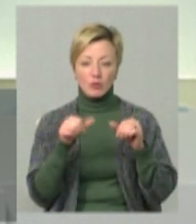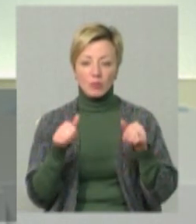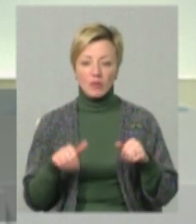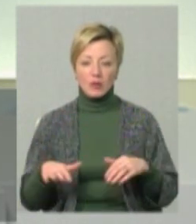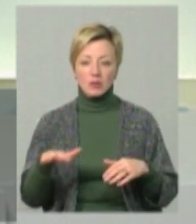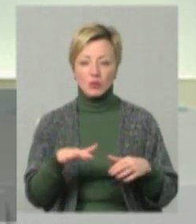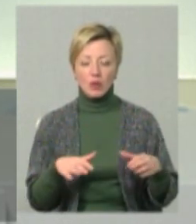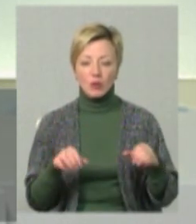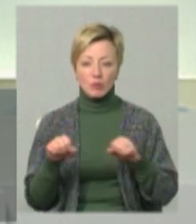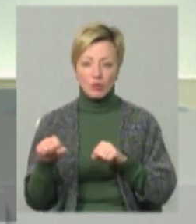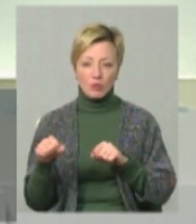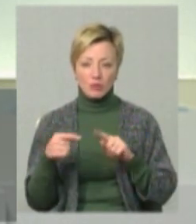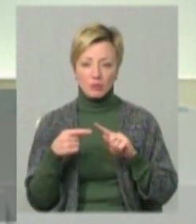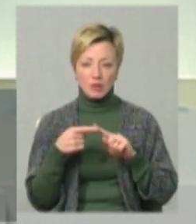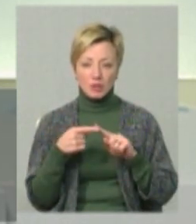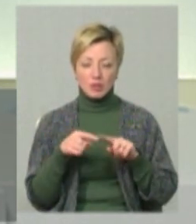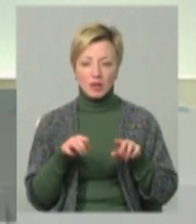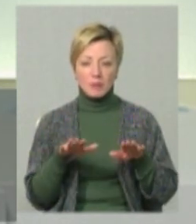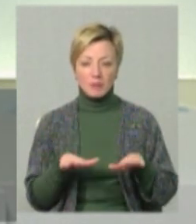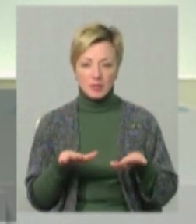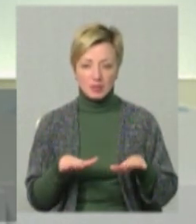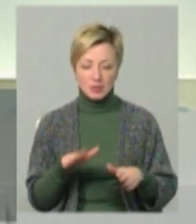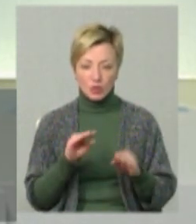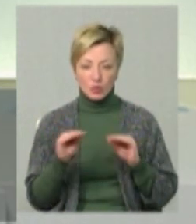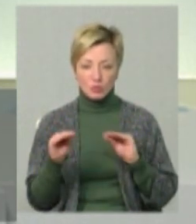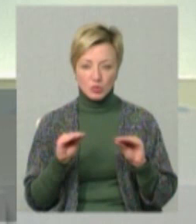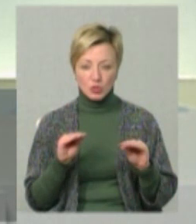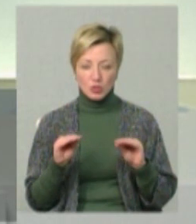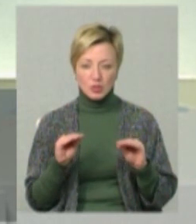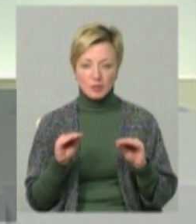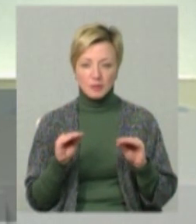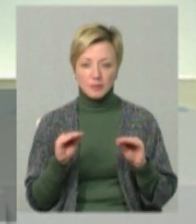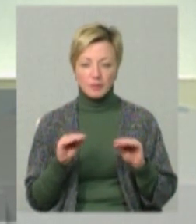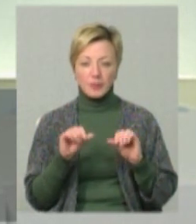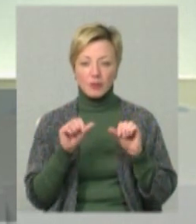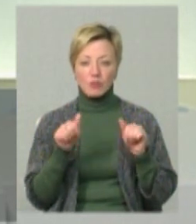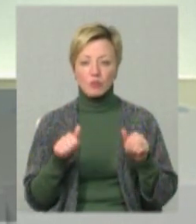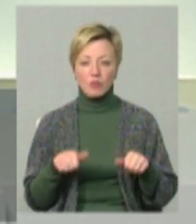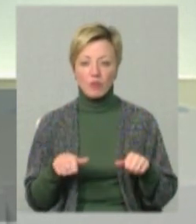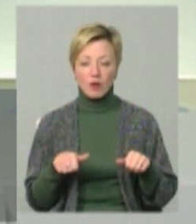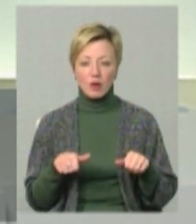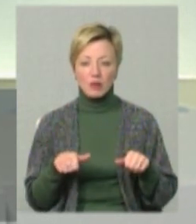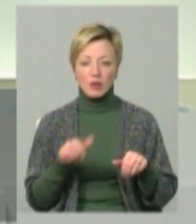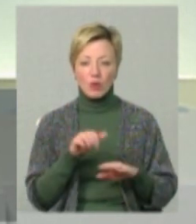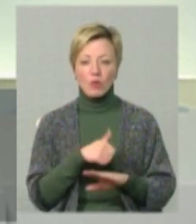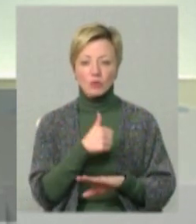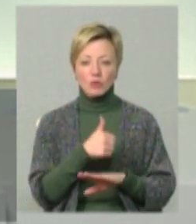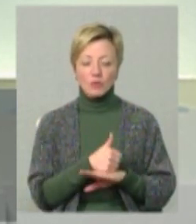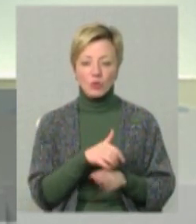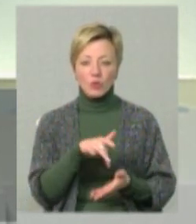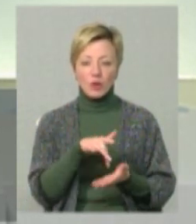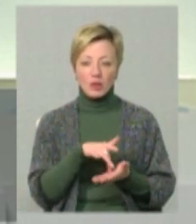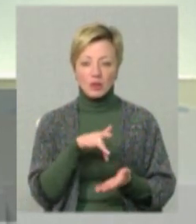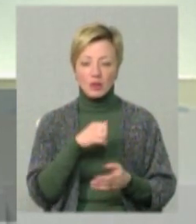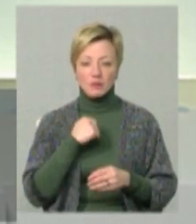формування територіальної оборони. Перший – це дислокація, розміщення, формування основного